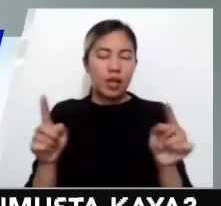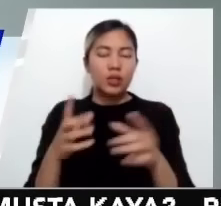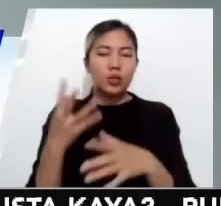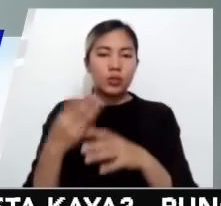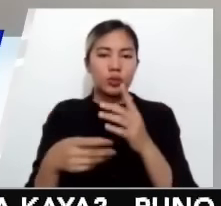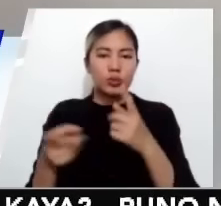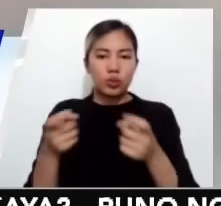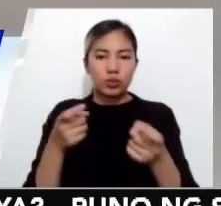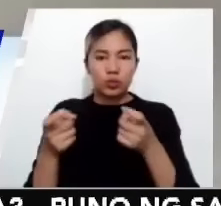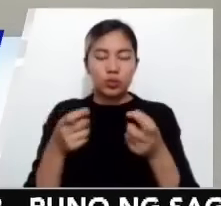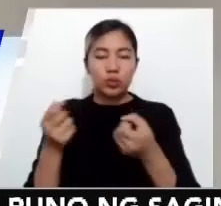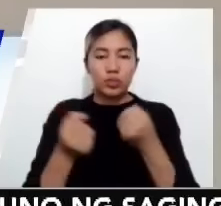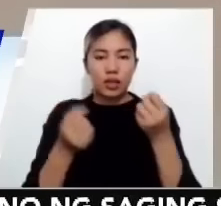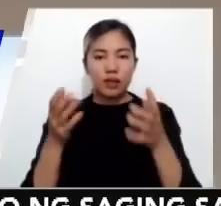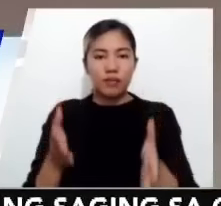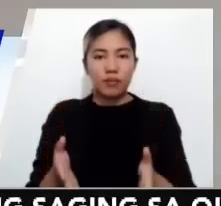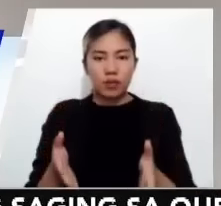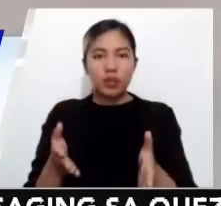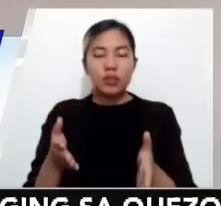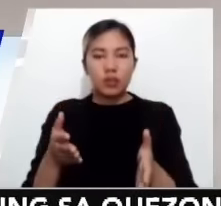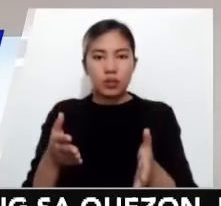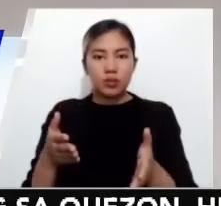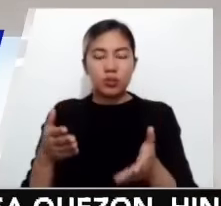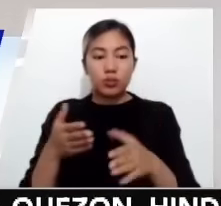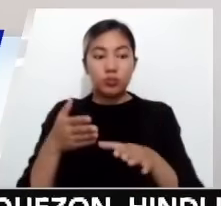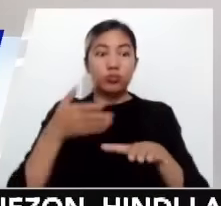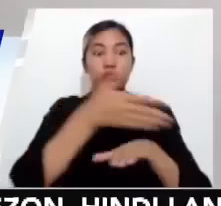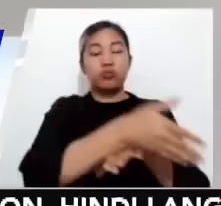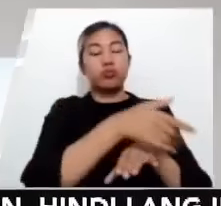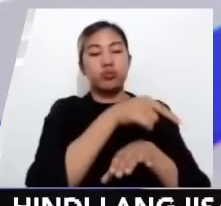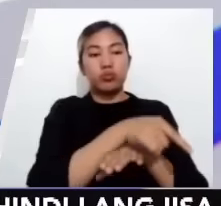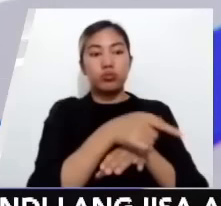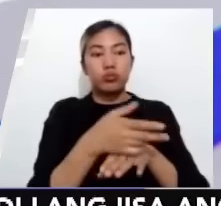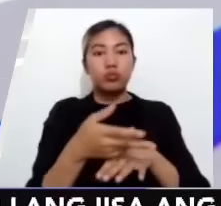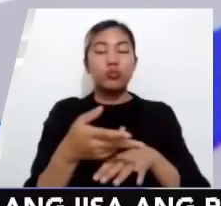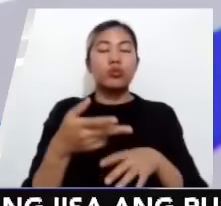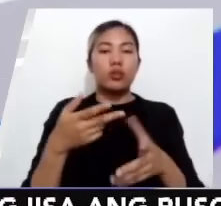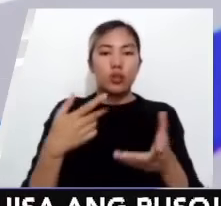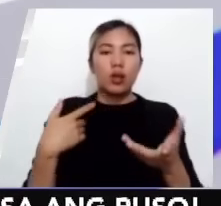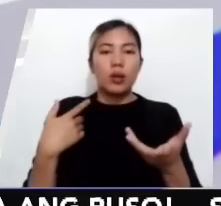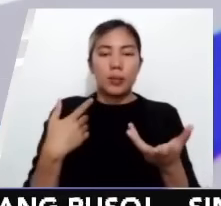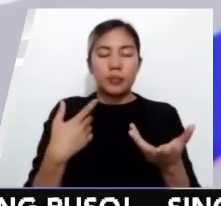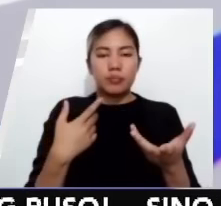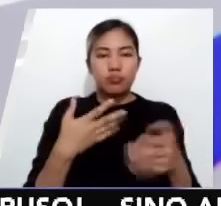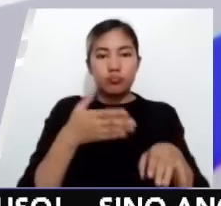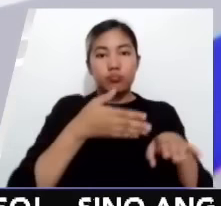driver nito, kaya nagdire-diretso sa terminal area ng pantalan.